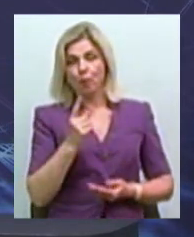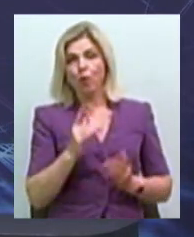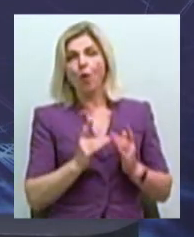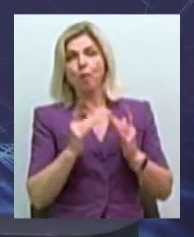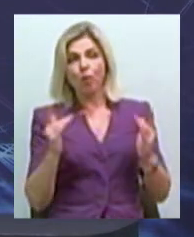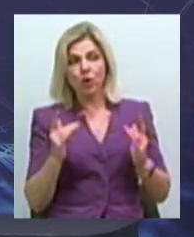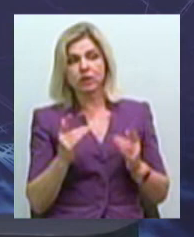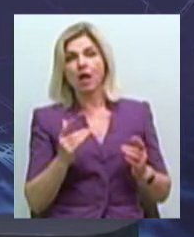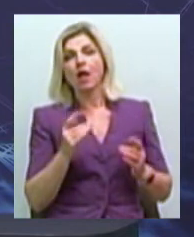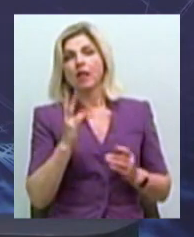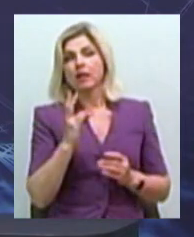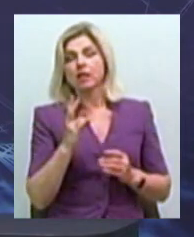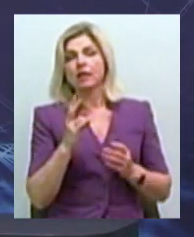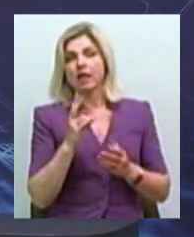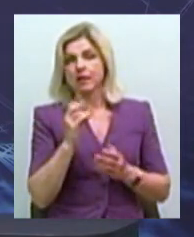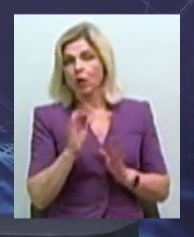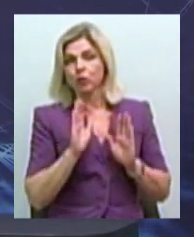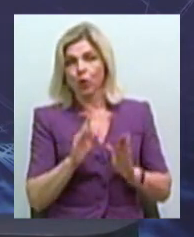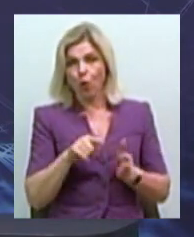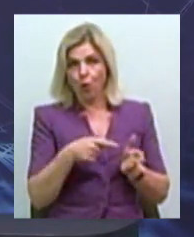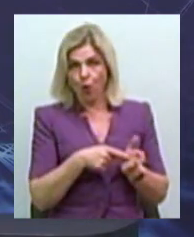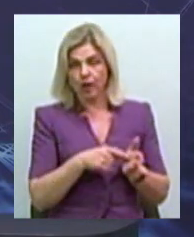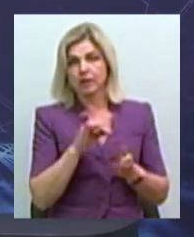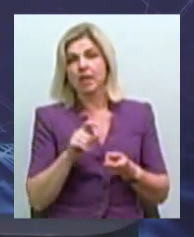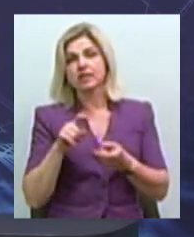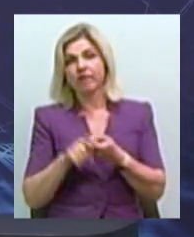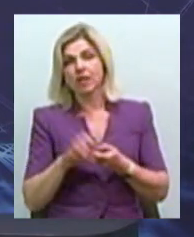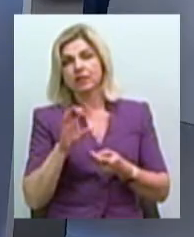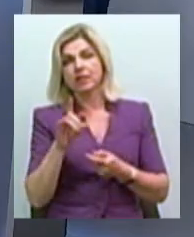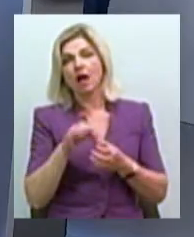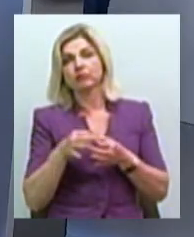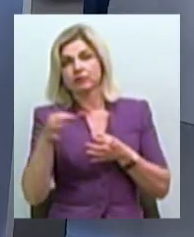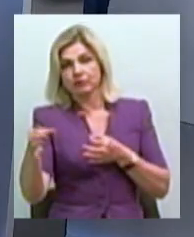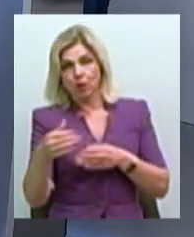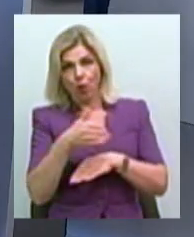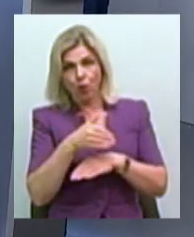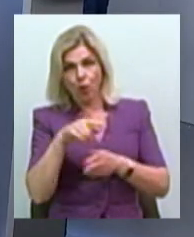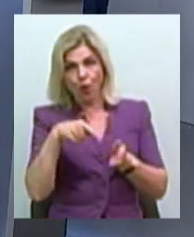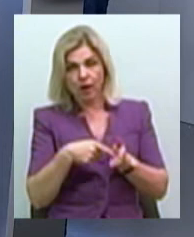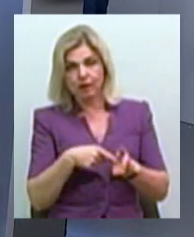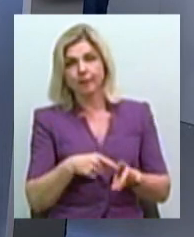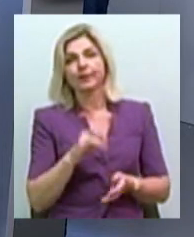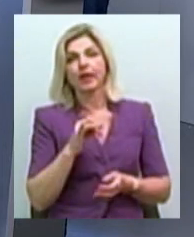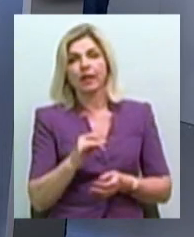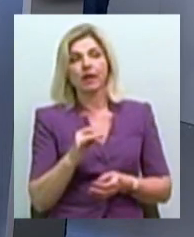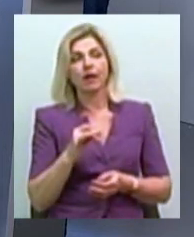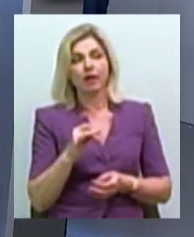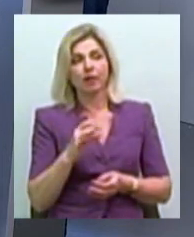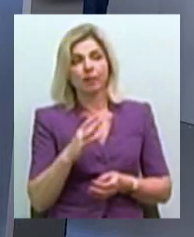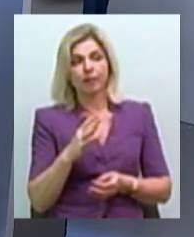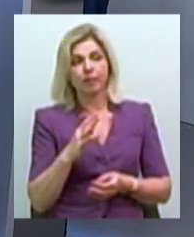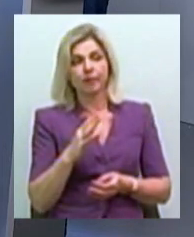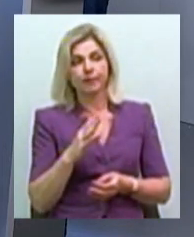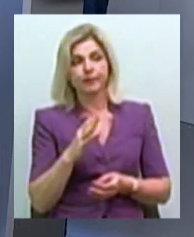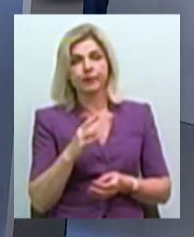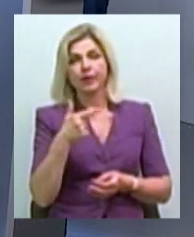затрагивает не только городскую территорию, а в основном затрагивает территории за пределами города. Был замгубернатора сегодня Валентин